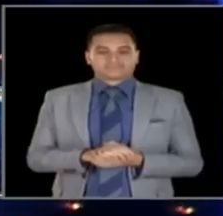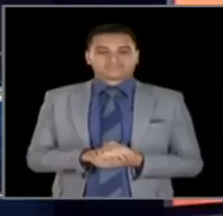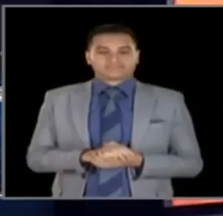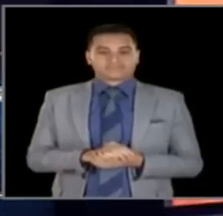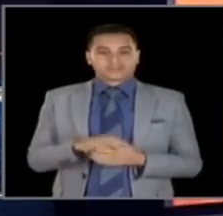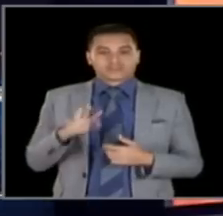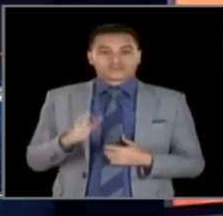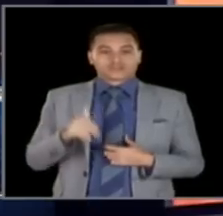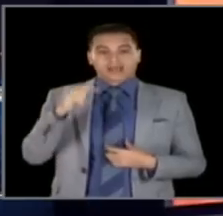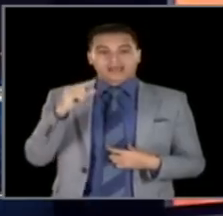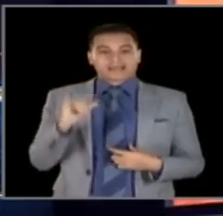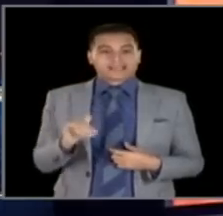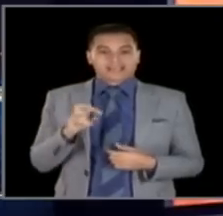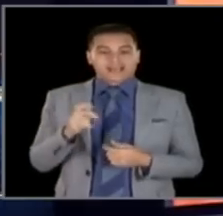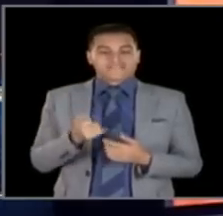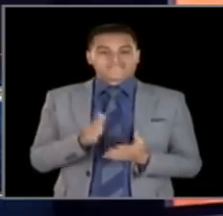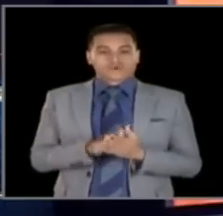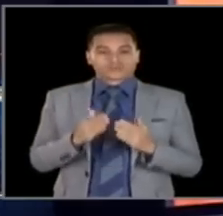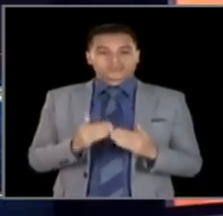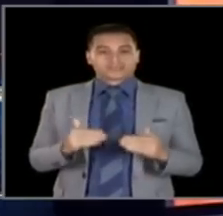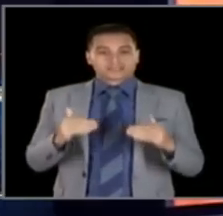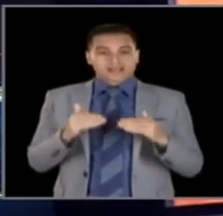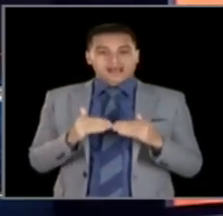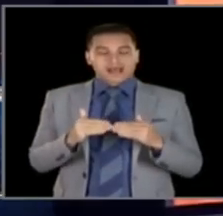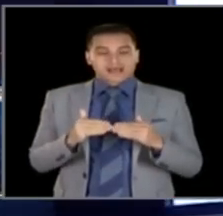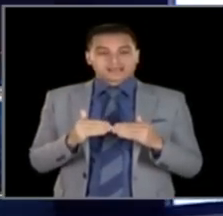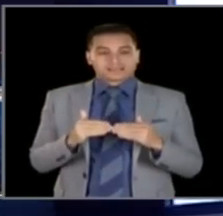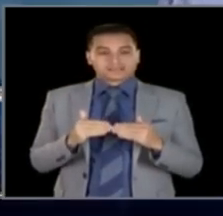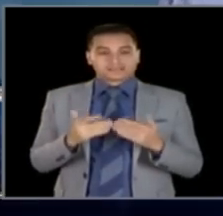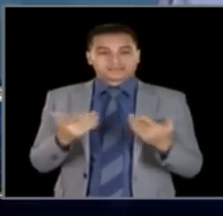يا شادية فرصة التعادل، مش تونس.